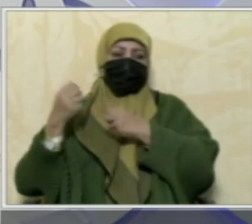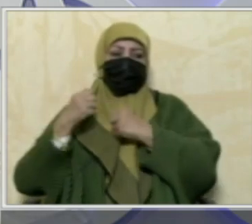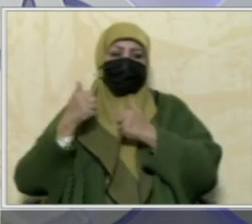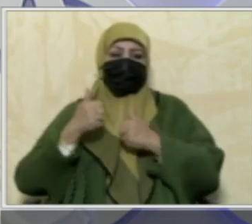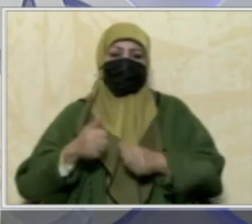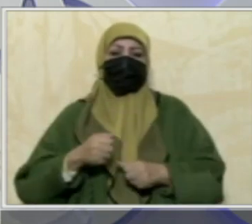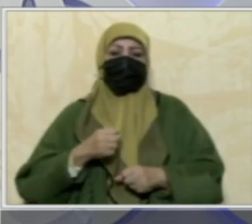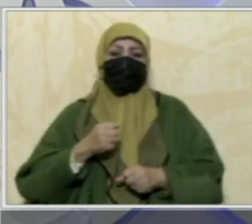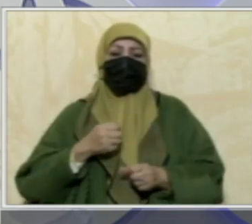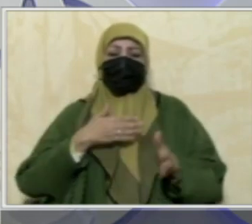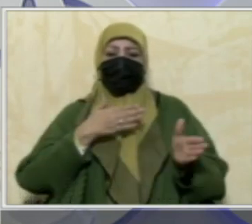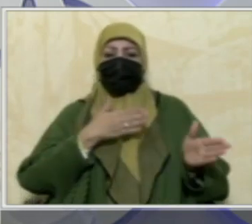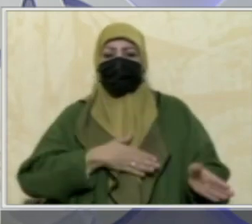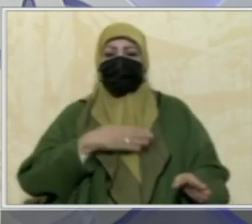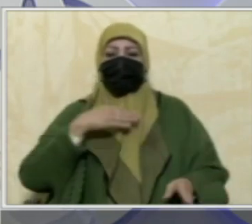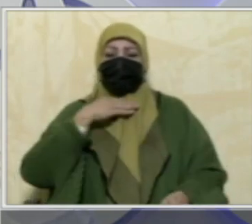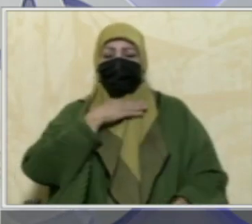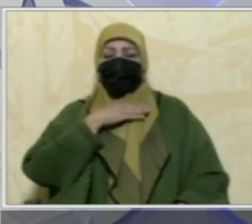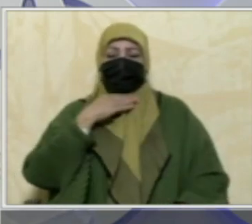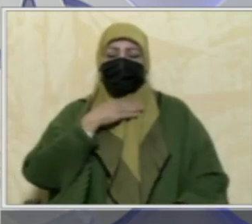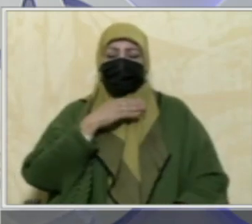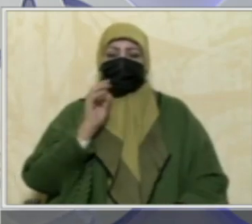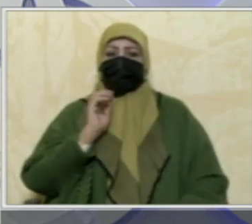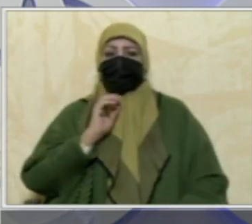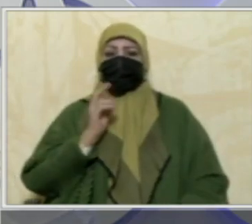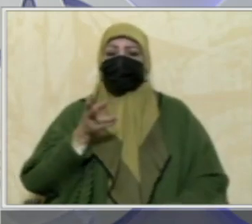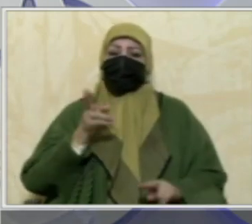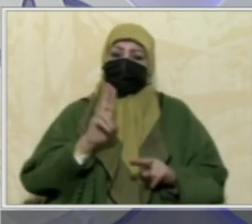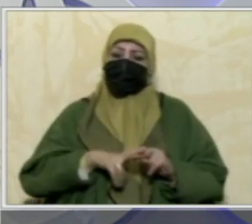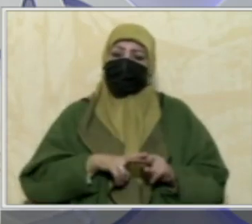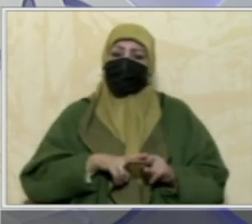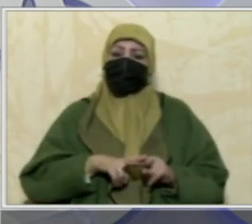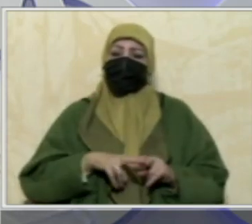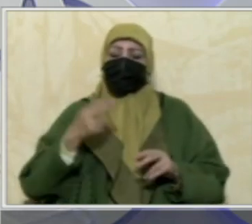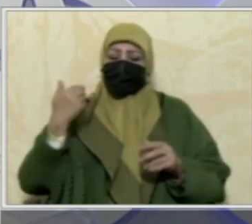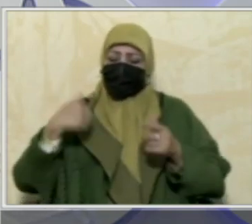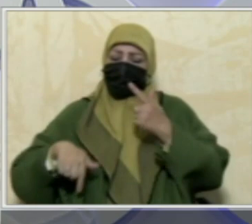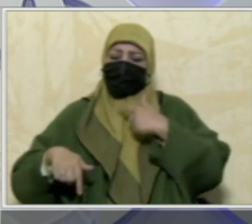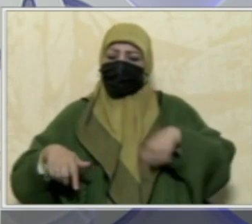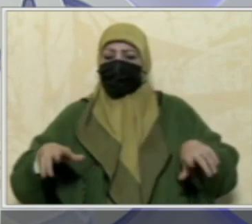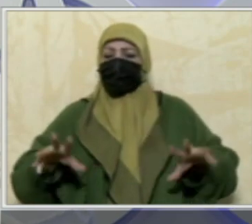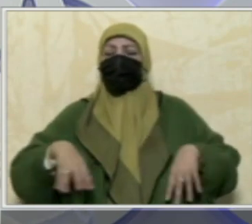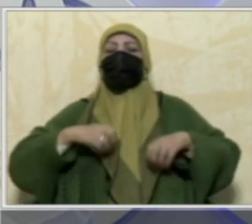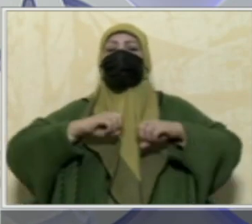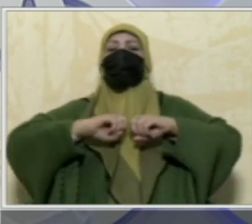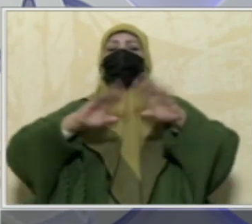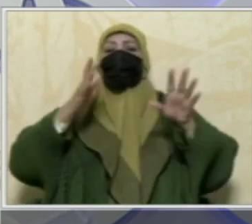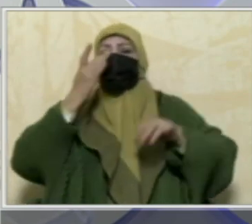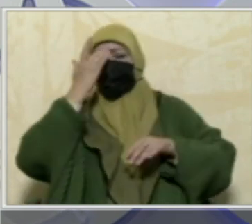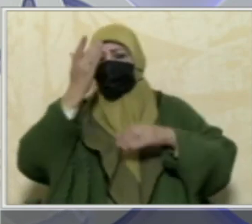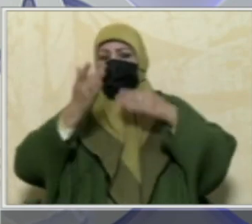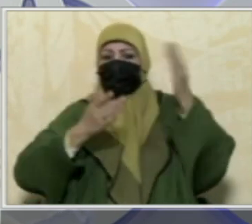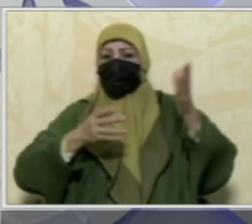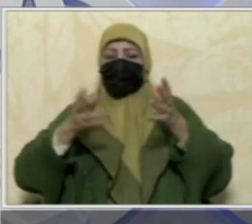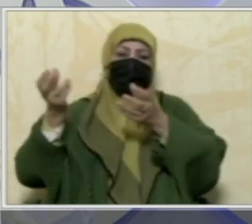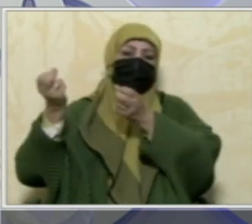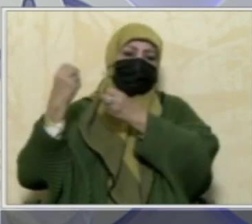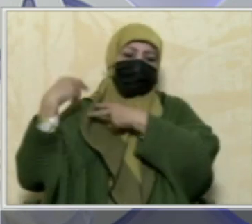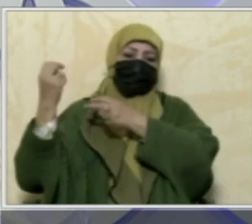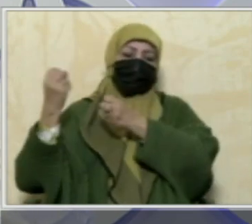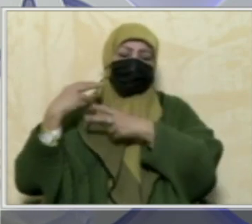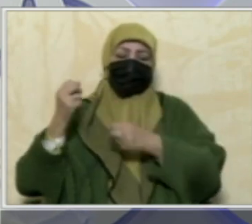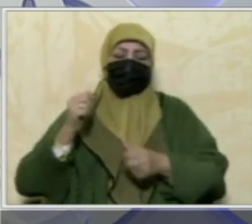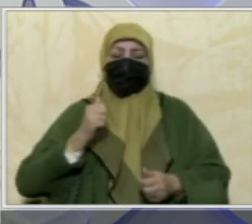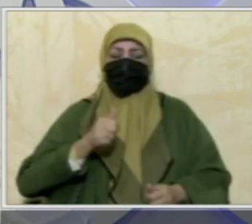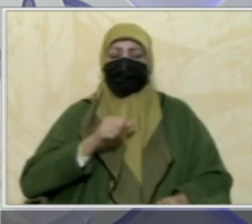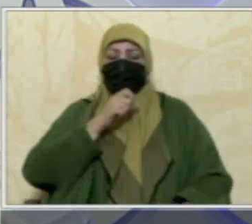الاضحيه ثم تصدقي بلحمها ويكتب لك الاجر يعني خاصه الاعزاز والشيبين واللي ما